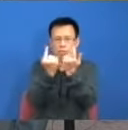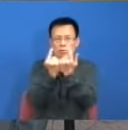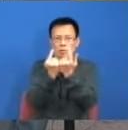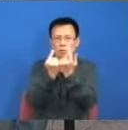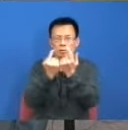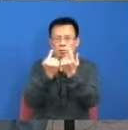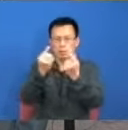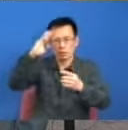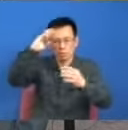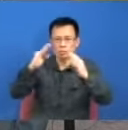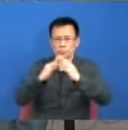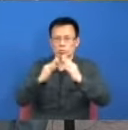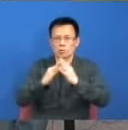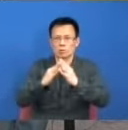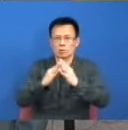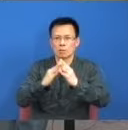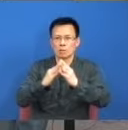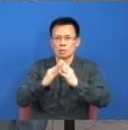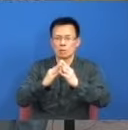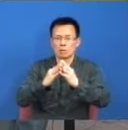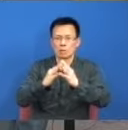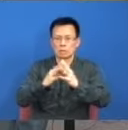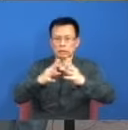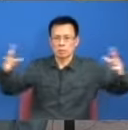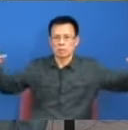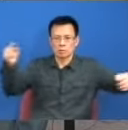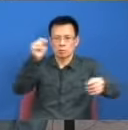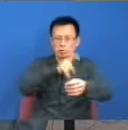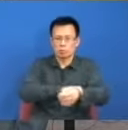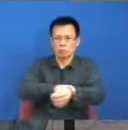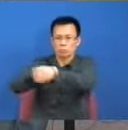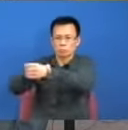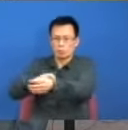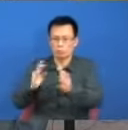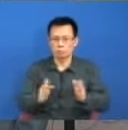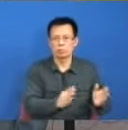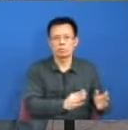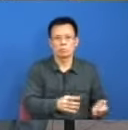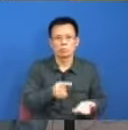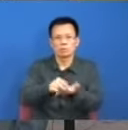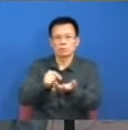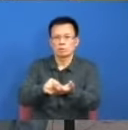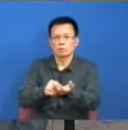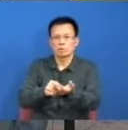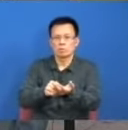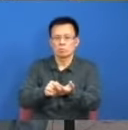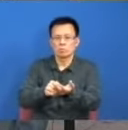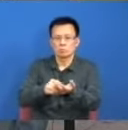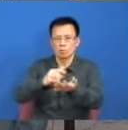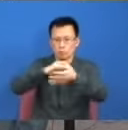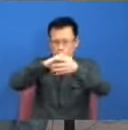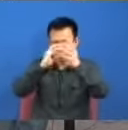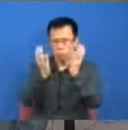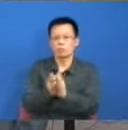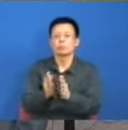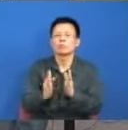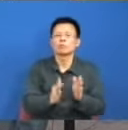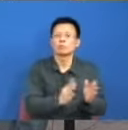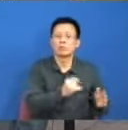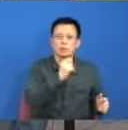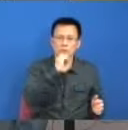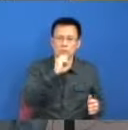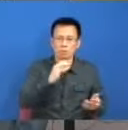即係。大型拘捕點樣處理嘅一個地方咯？ 整個過程都係有效率咧，冇效率，定係故意可能係就係